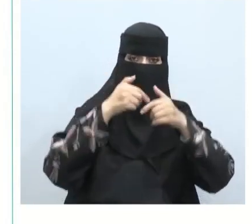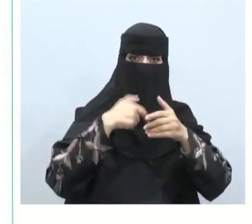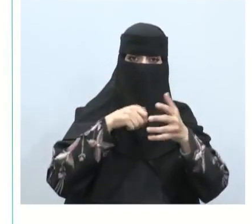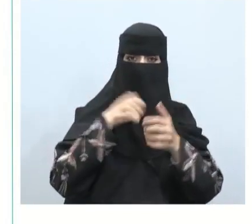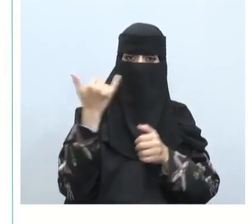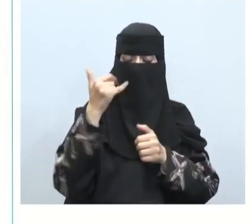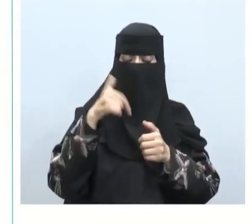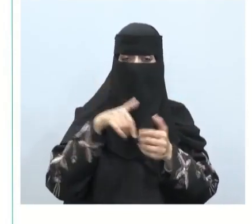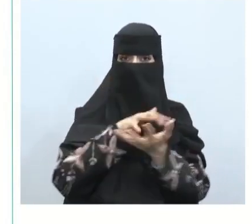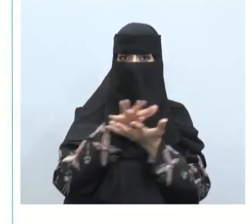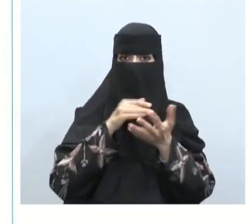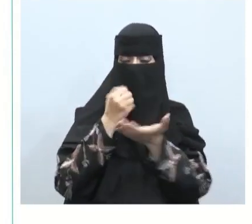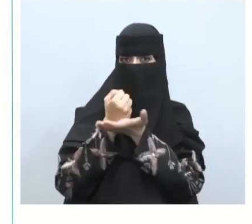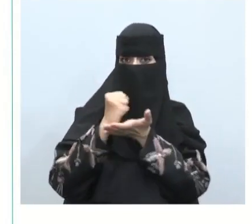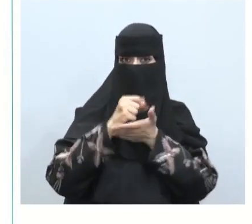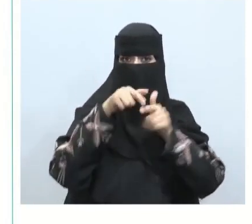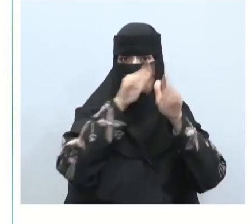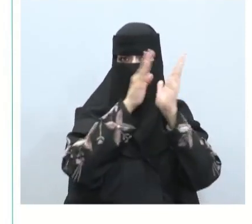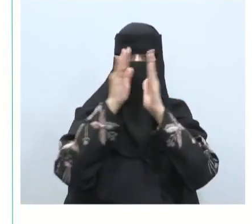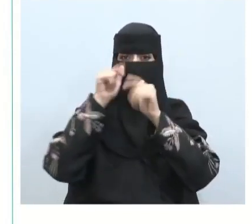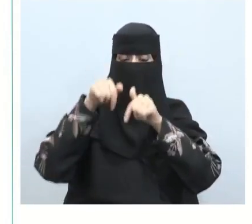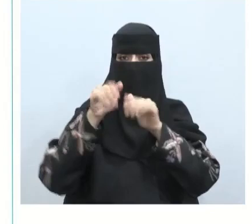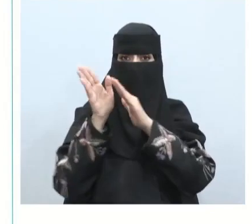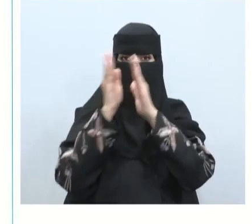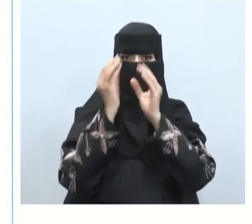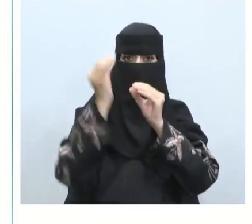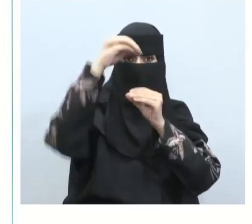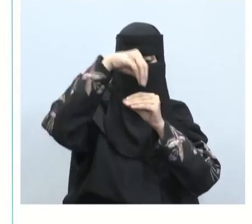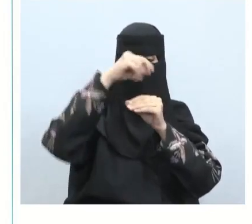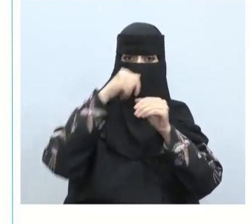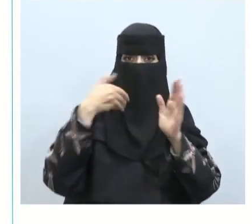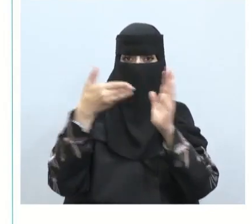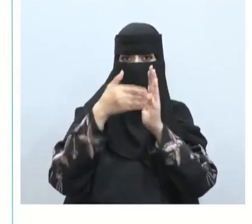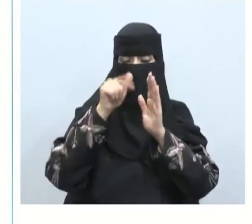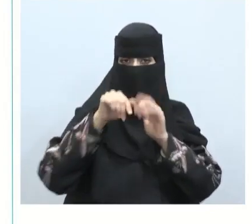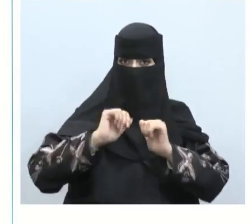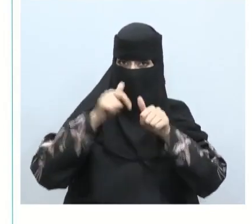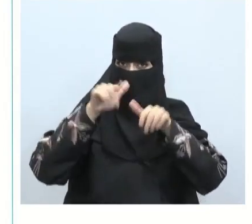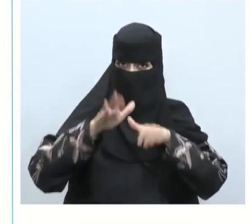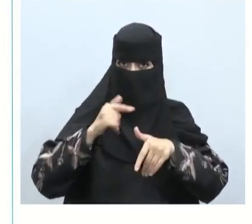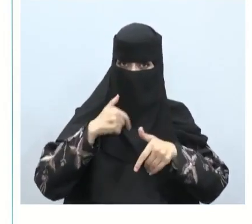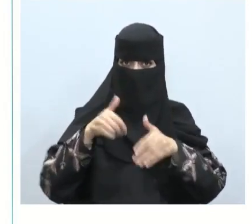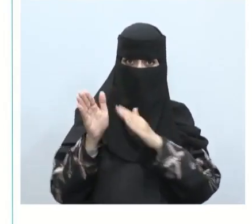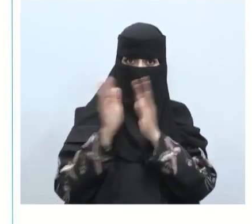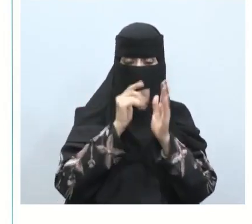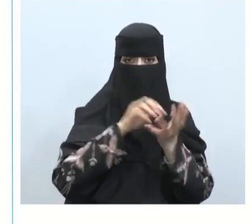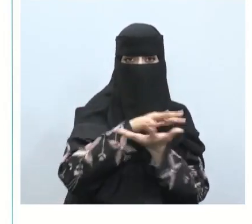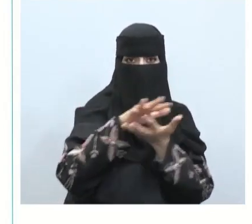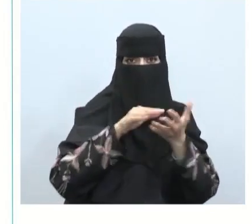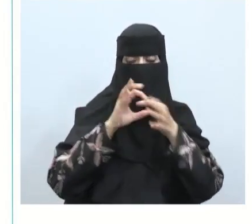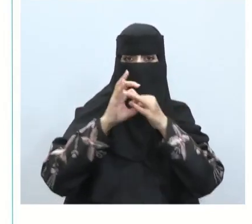المشاكل وحذف باقي الملفات من المجلد في النهايه سيكون لديك مجلد مشاكل